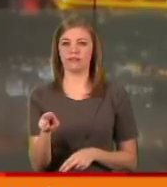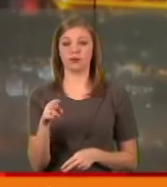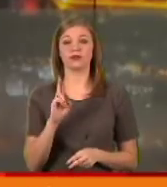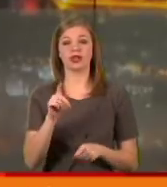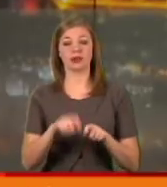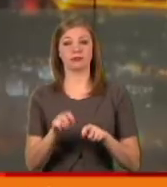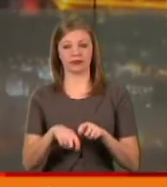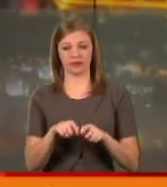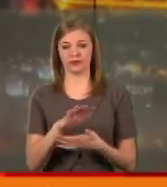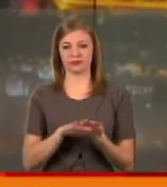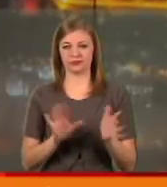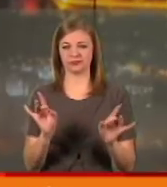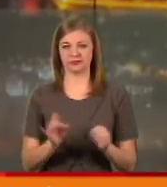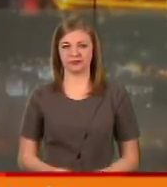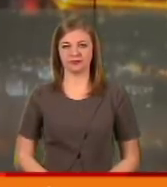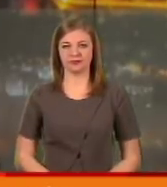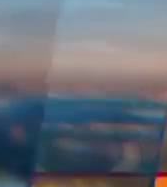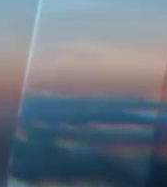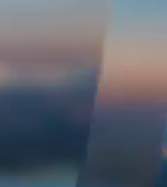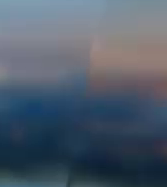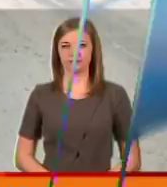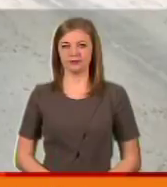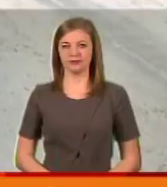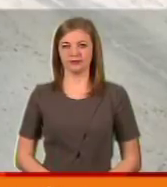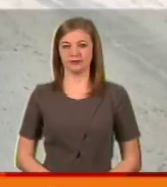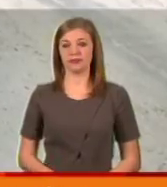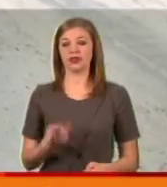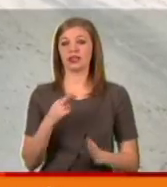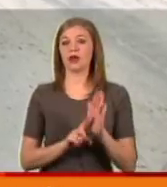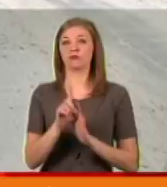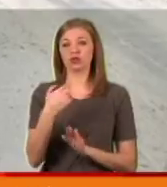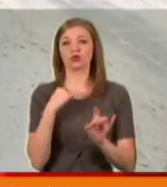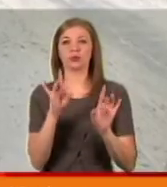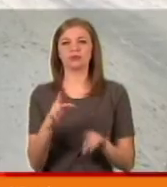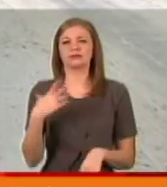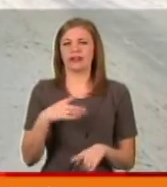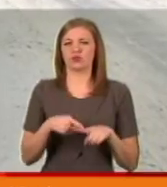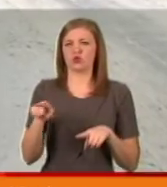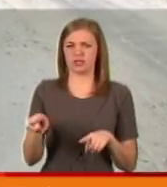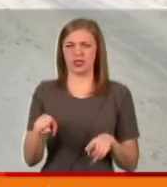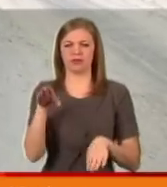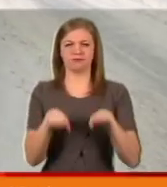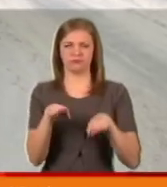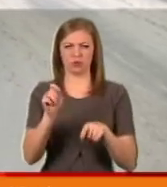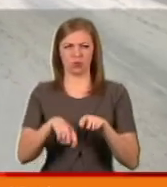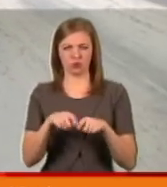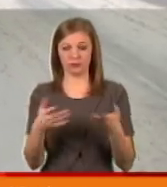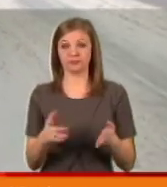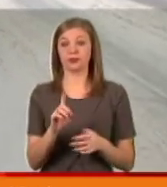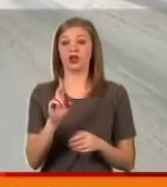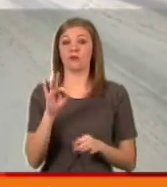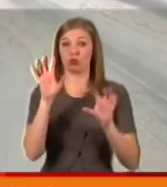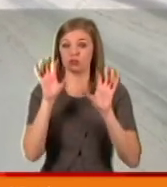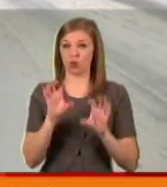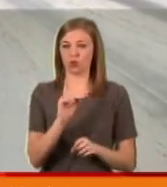Як перевіряють далекобійників, Бориса Чалко бачив. Для початку я взагалі поясню, навіщо цей габаритно-ваговий контроль. Справа в тому, що